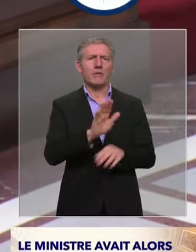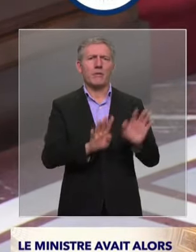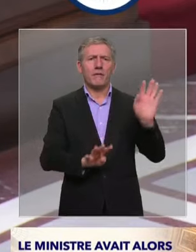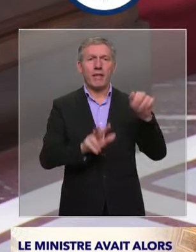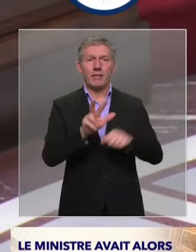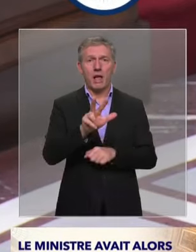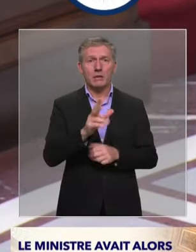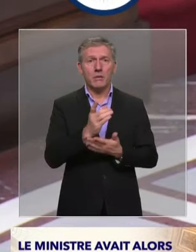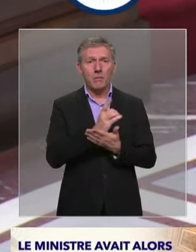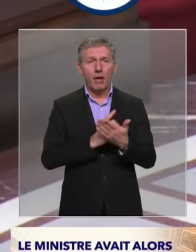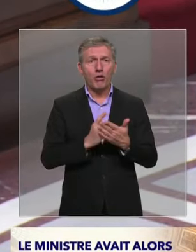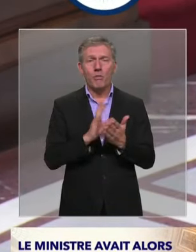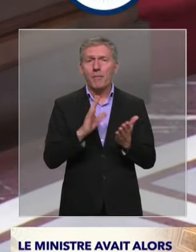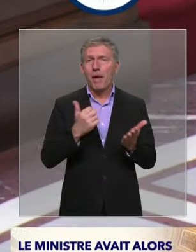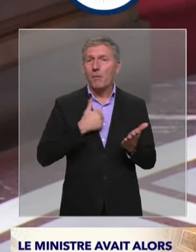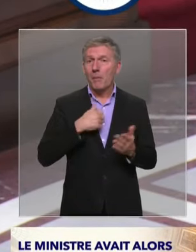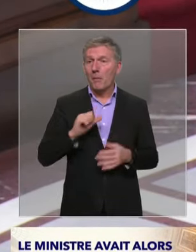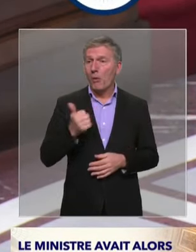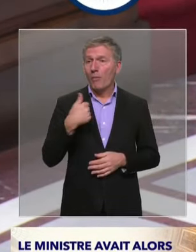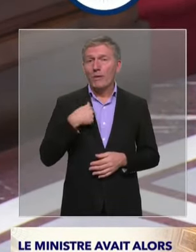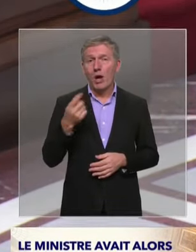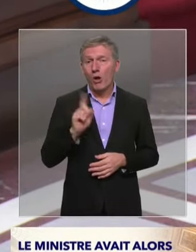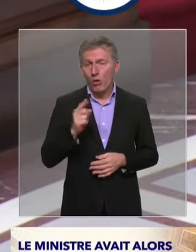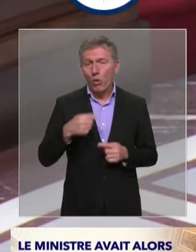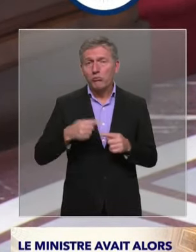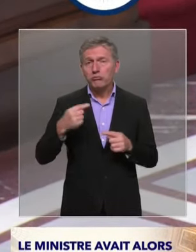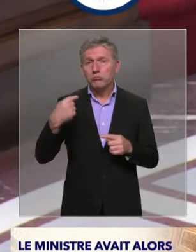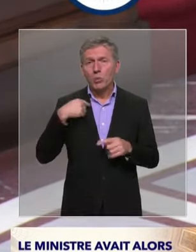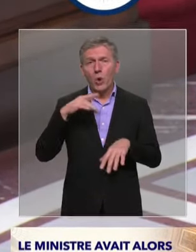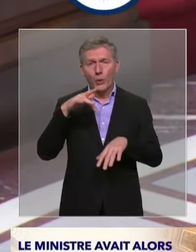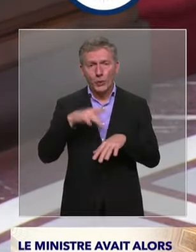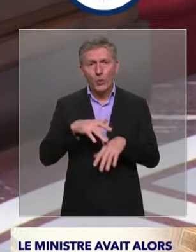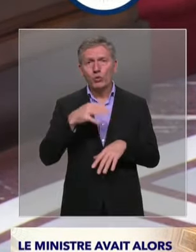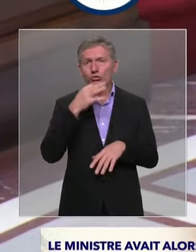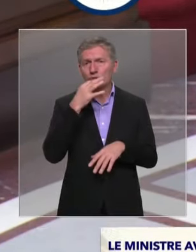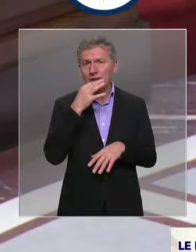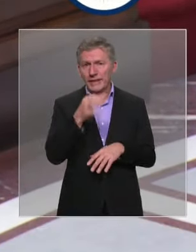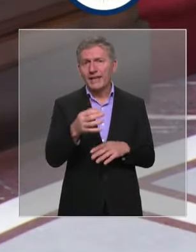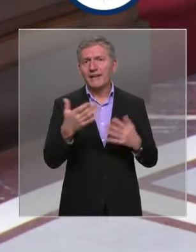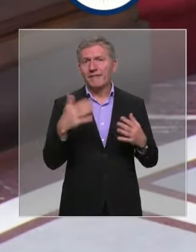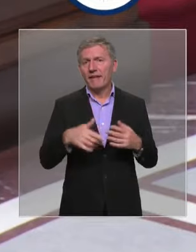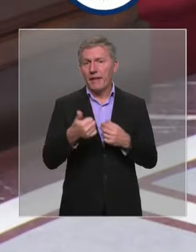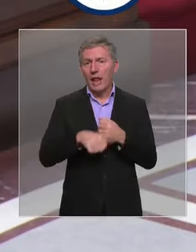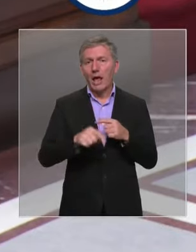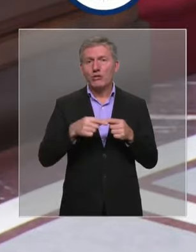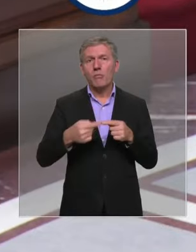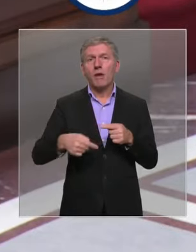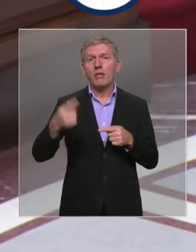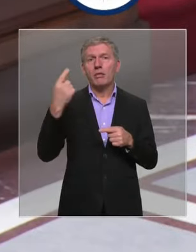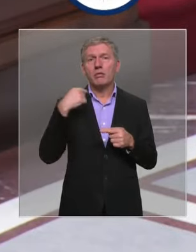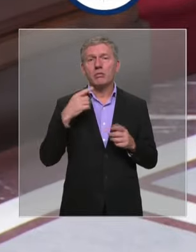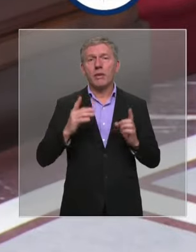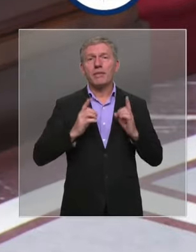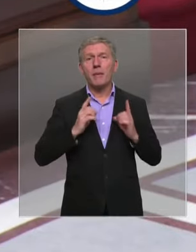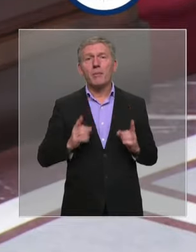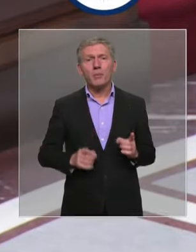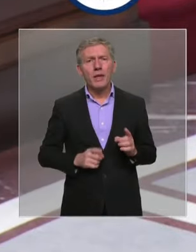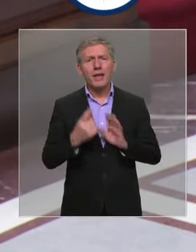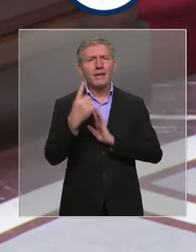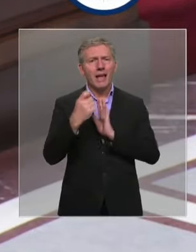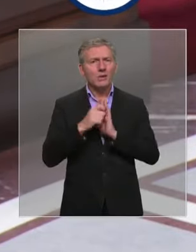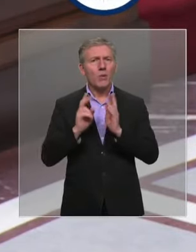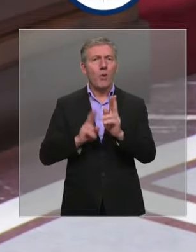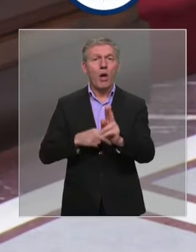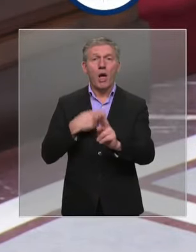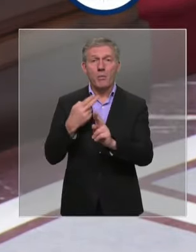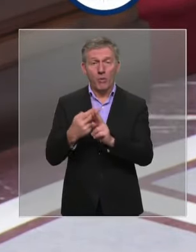Ce faisant, je ne serai pas la première à le faire, puisque j'ai eu l'occasion de le dire la semaine dernière en réponse à Monsieur le député Stéphane Peu,